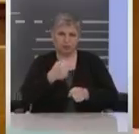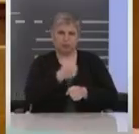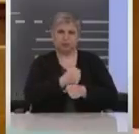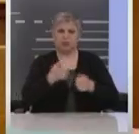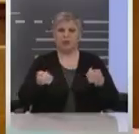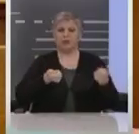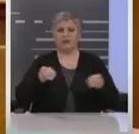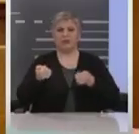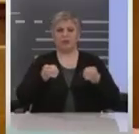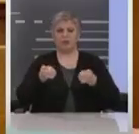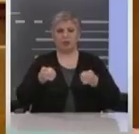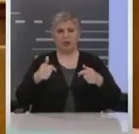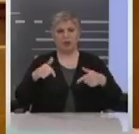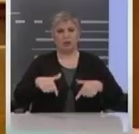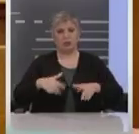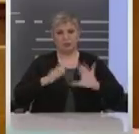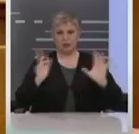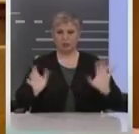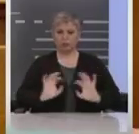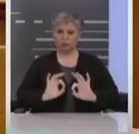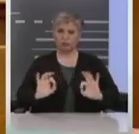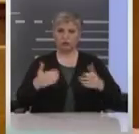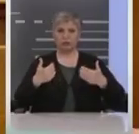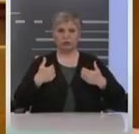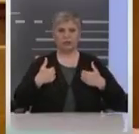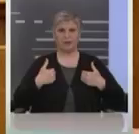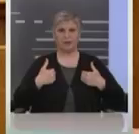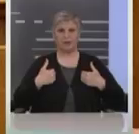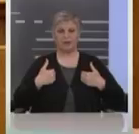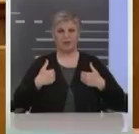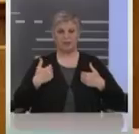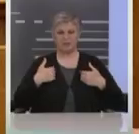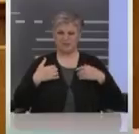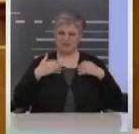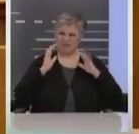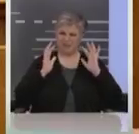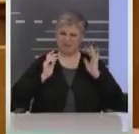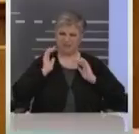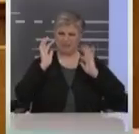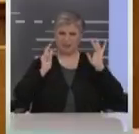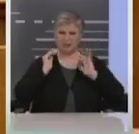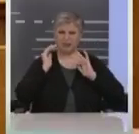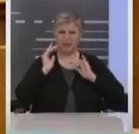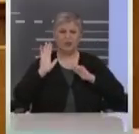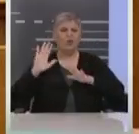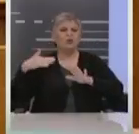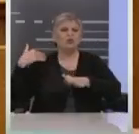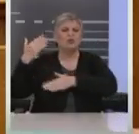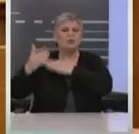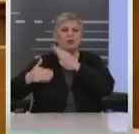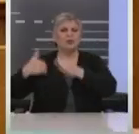παριστάνουν τους τιμητές. Και αναρωτιέμαι, πού ήσασταν εσείς όλα αυτά τα χρόνια, τα